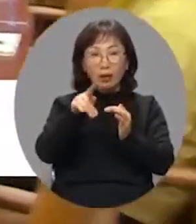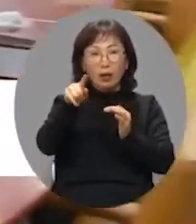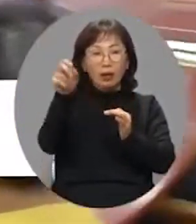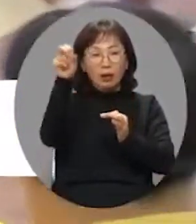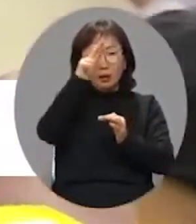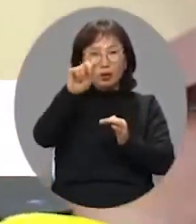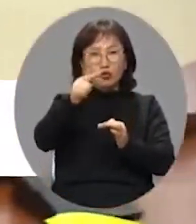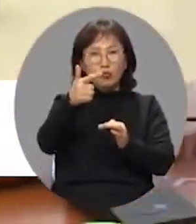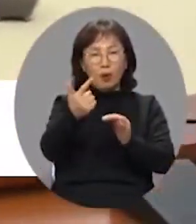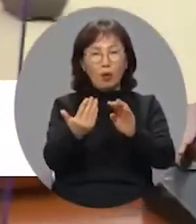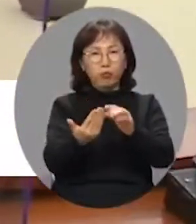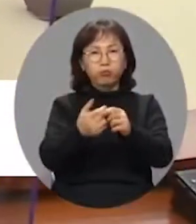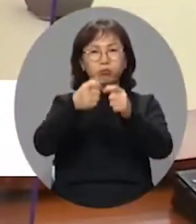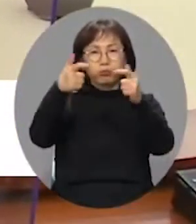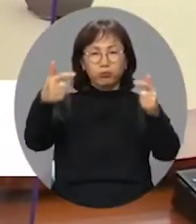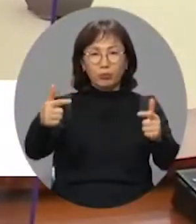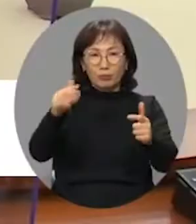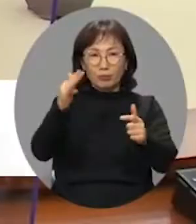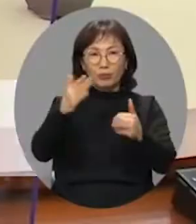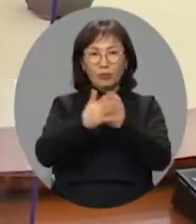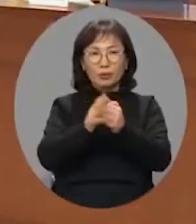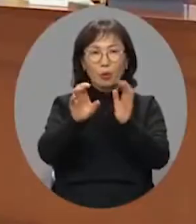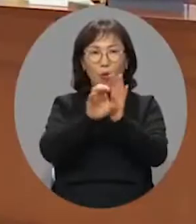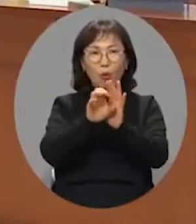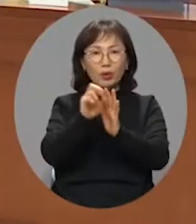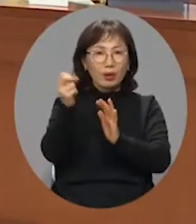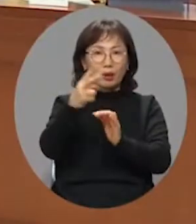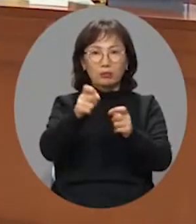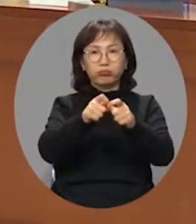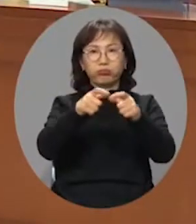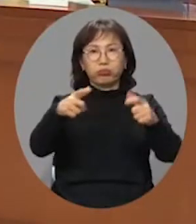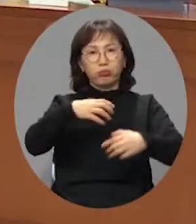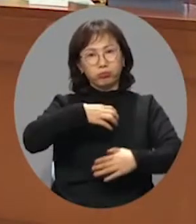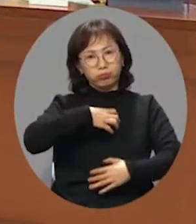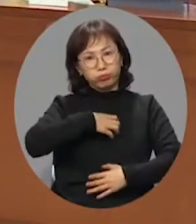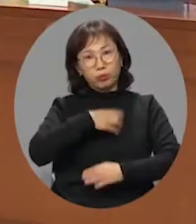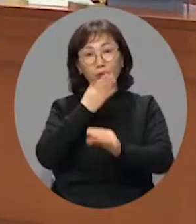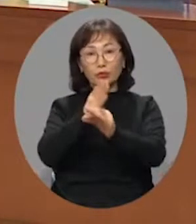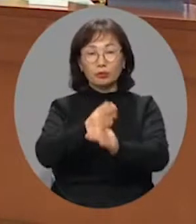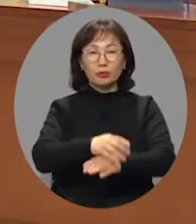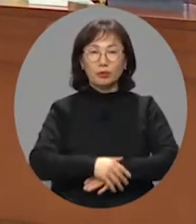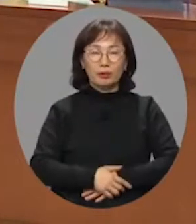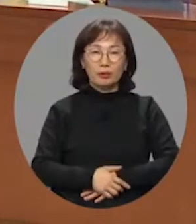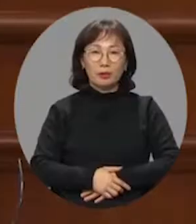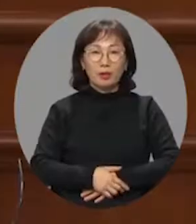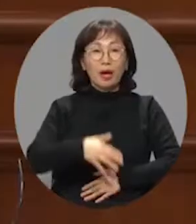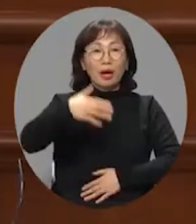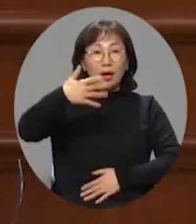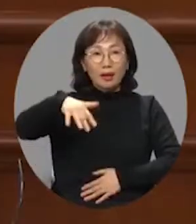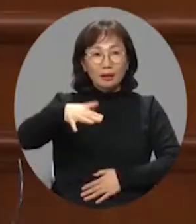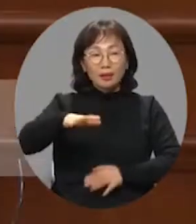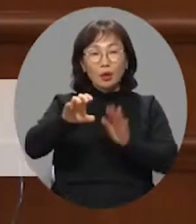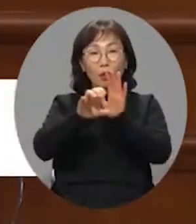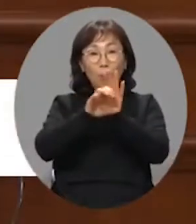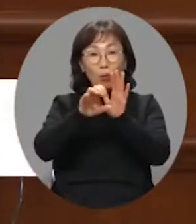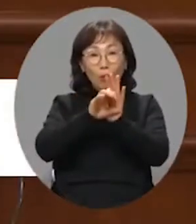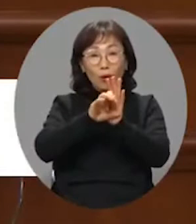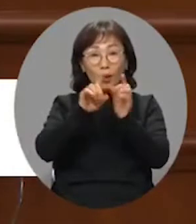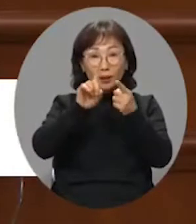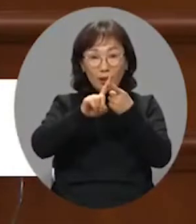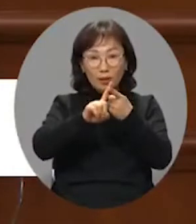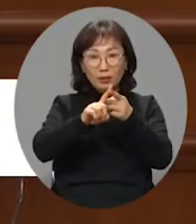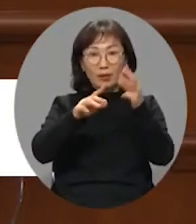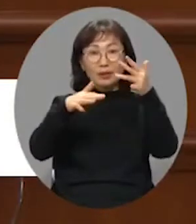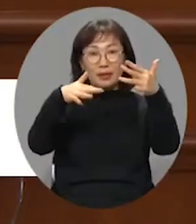다시 600명을 넘어서면서 코로나19 재확산의 우려가 커지고 있습니다. 아직 코로나19